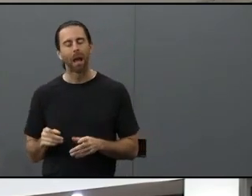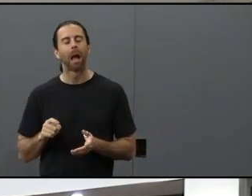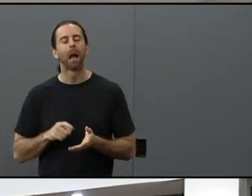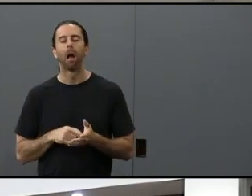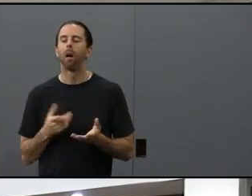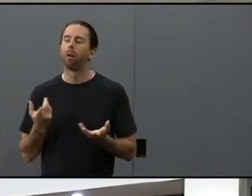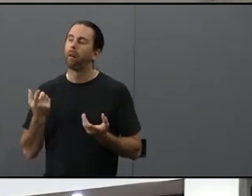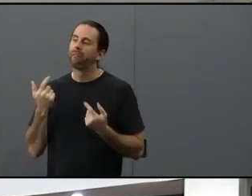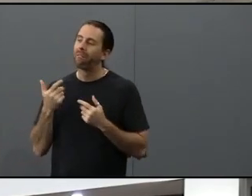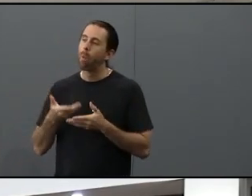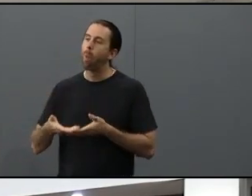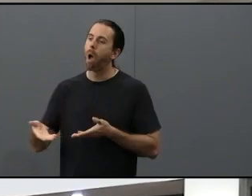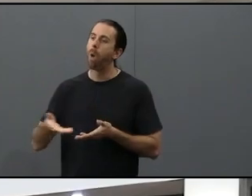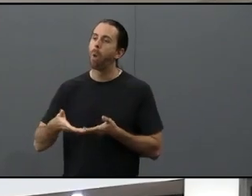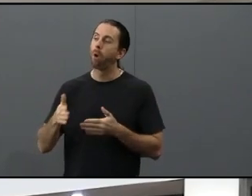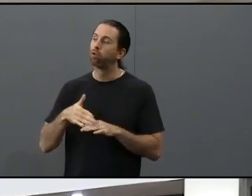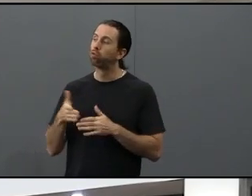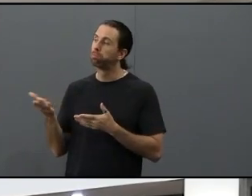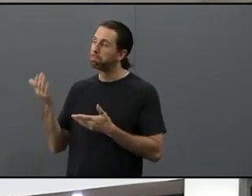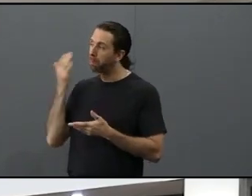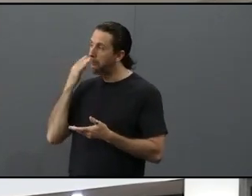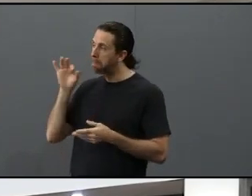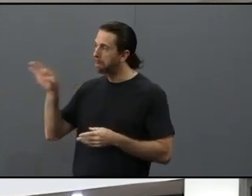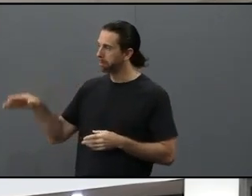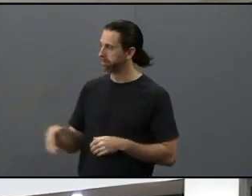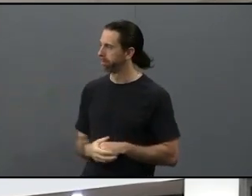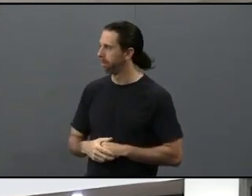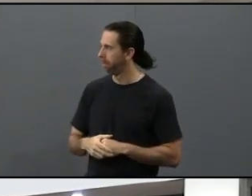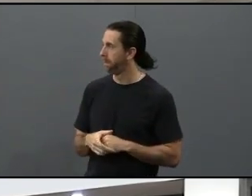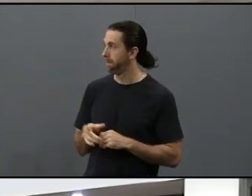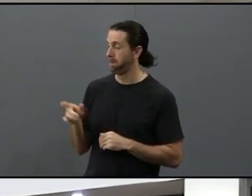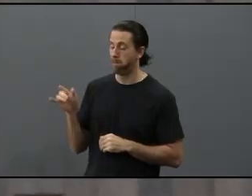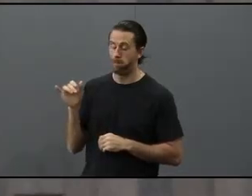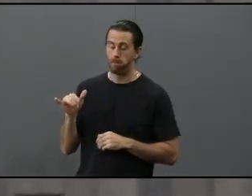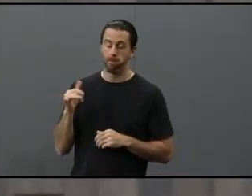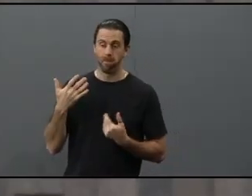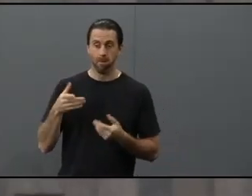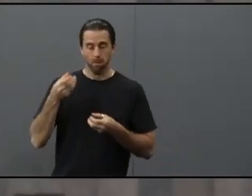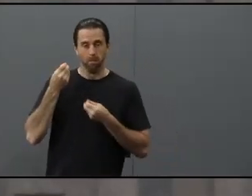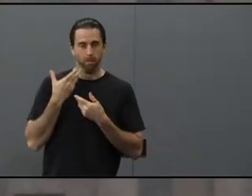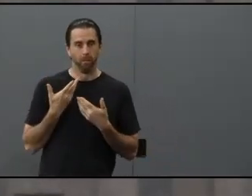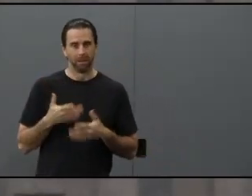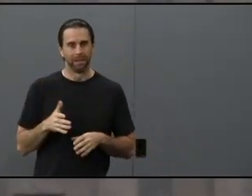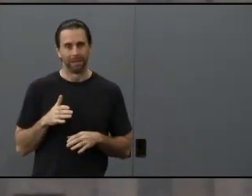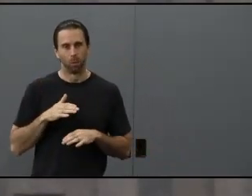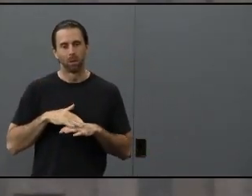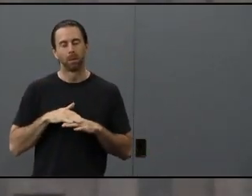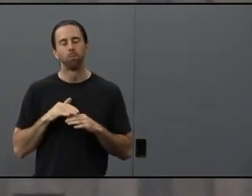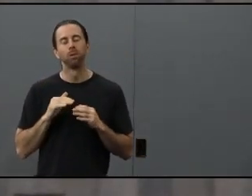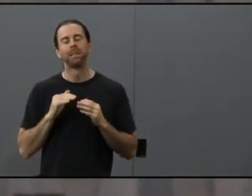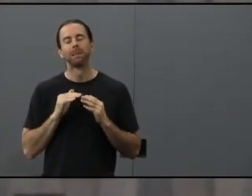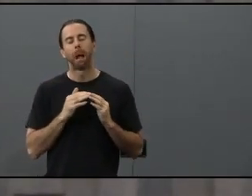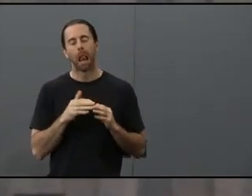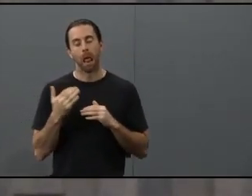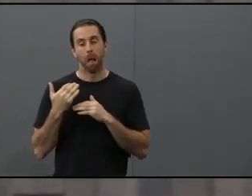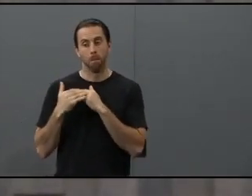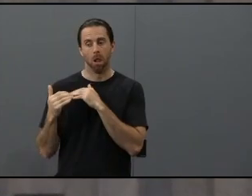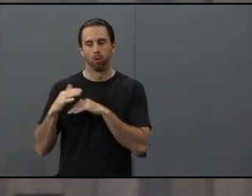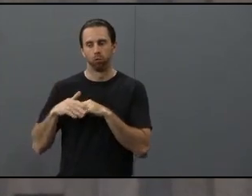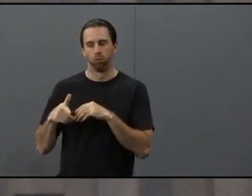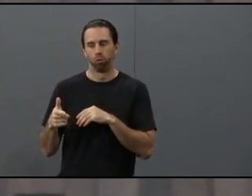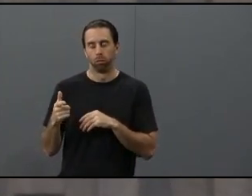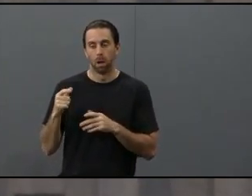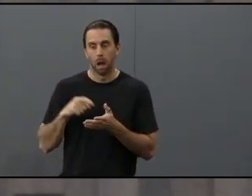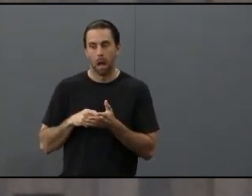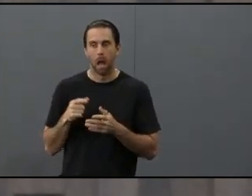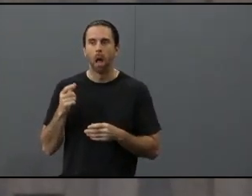ce quiiendra de tout ça voilà oui ben tout d'abord on a été sensibilisé là votre conseiller municipal m'a rapidement interpellé la minute qu'il